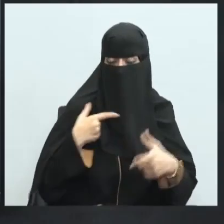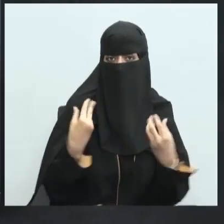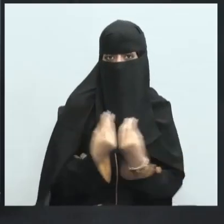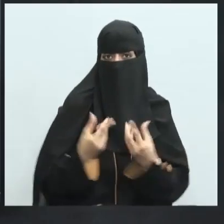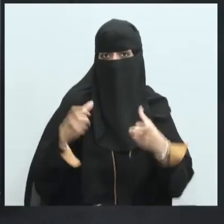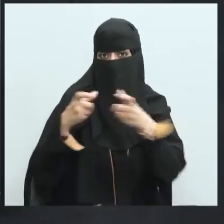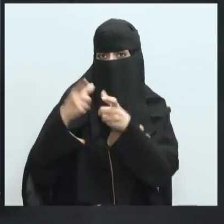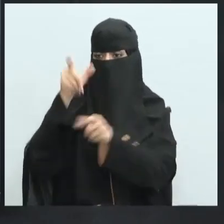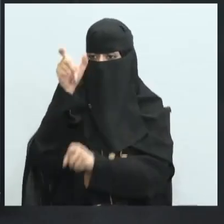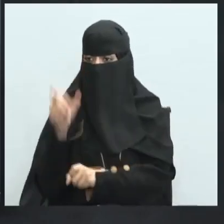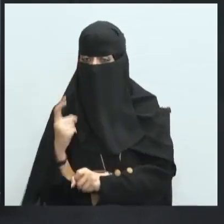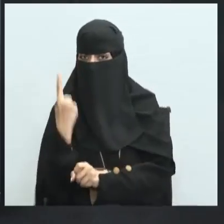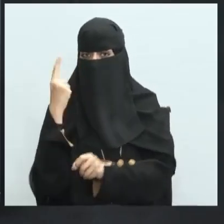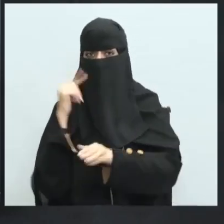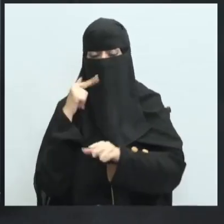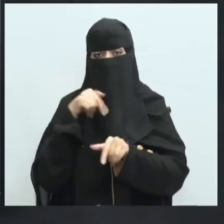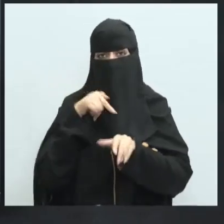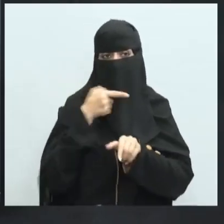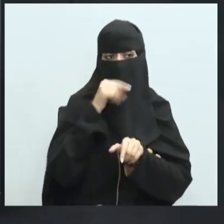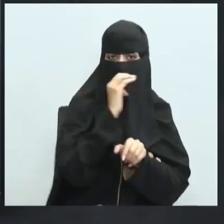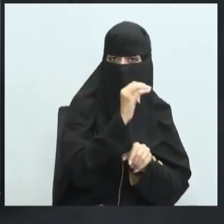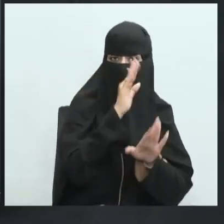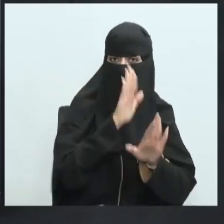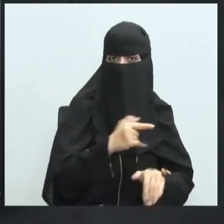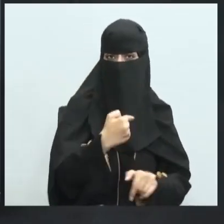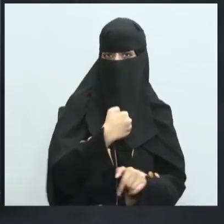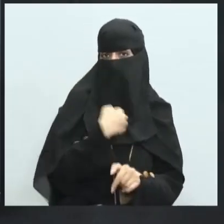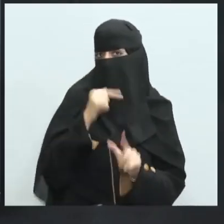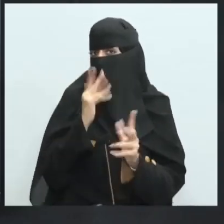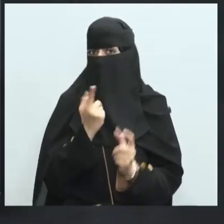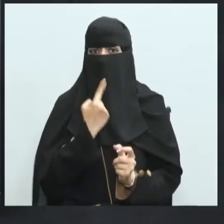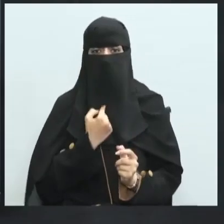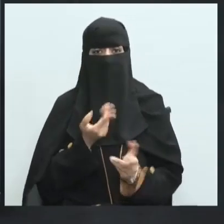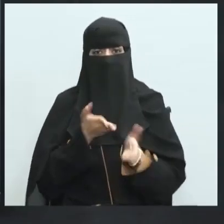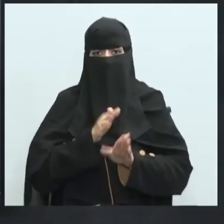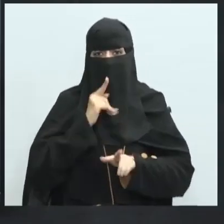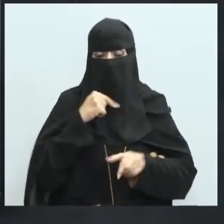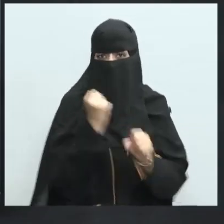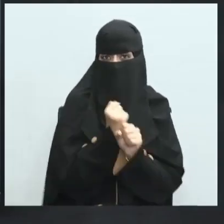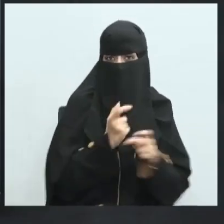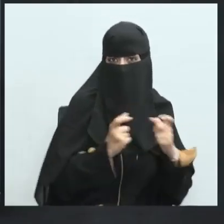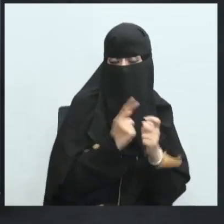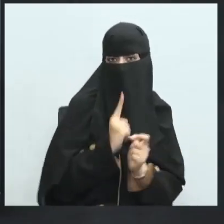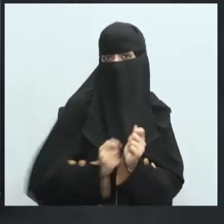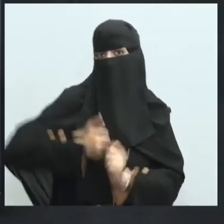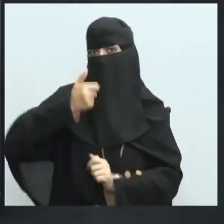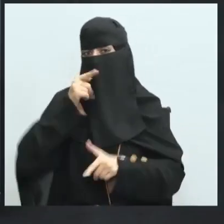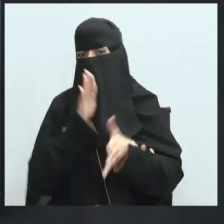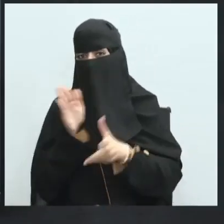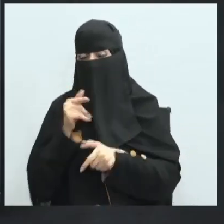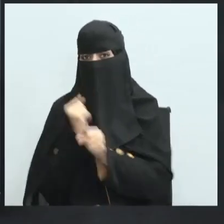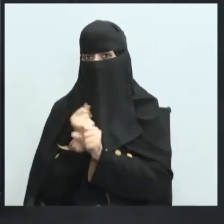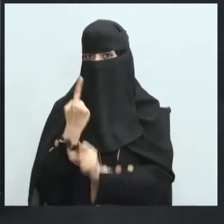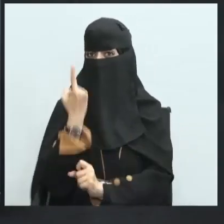العمل منفردا فتضع ما يناسبك انت ولا تضع لا يوجد في تلك الاختبارات اجابه نموذجيه